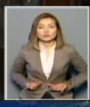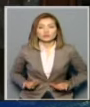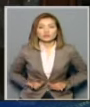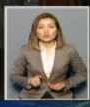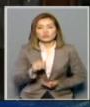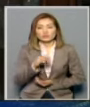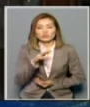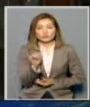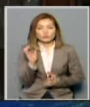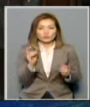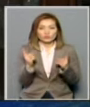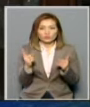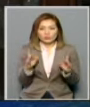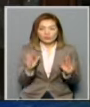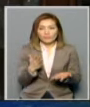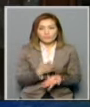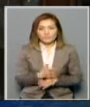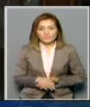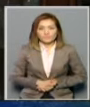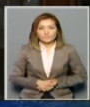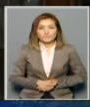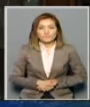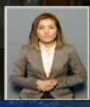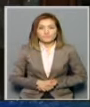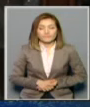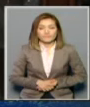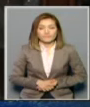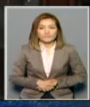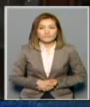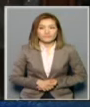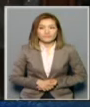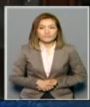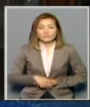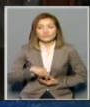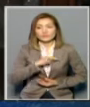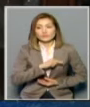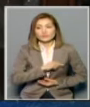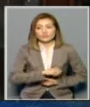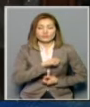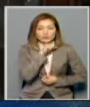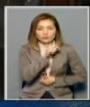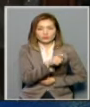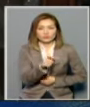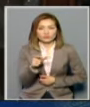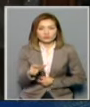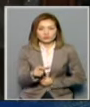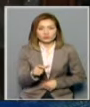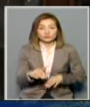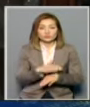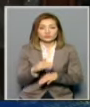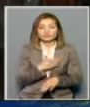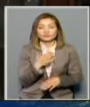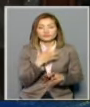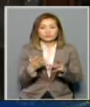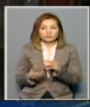Атырау университеті үлкен орын алды деп білеміз. Ағайдың осыншама еңбекқорлығы, адамдарға деген мейірім